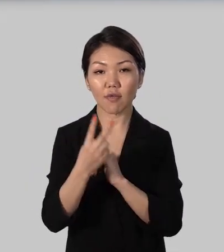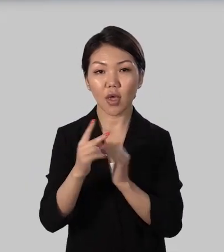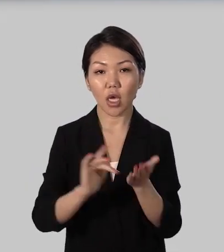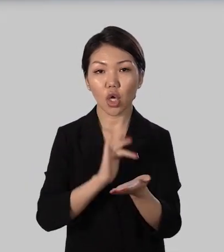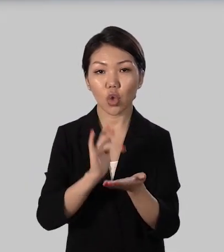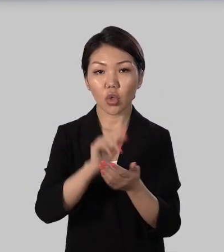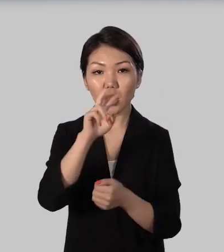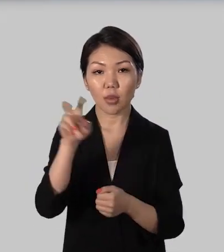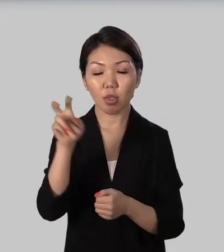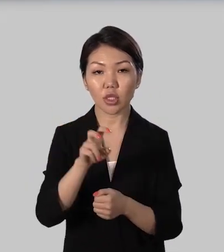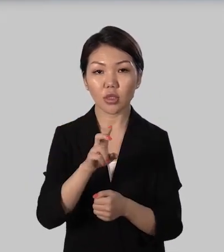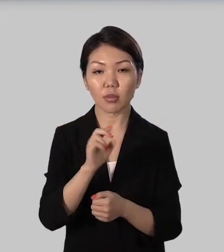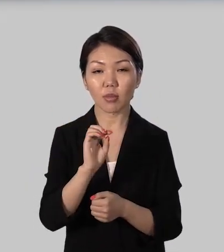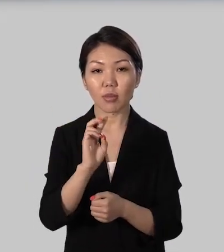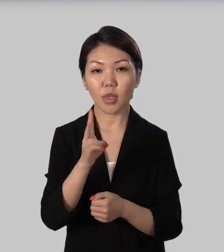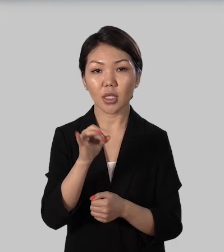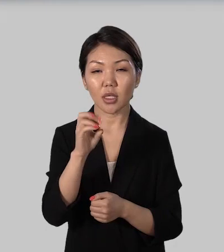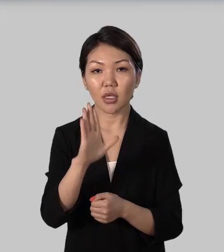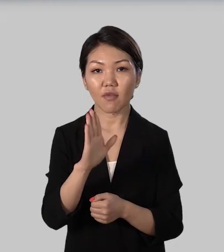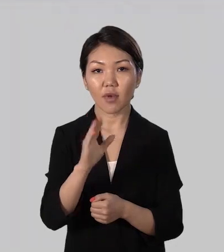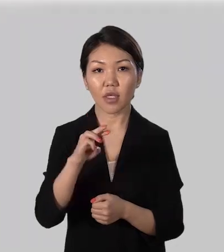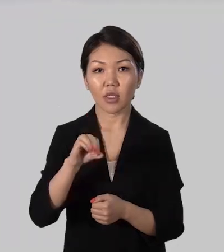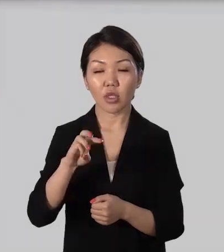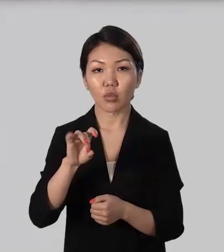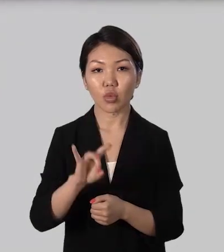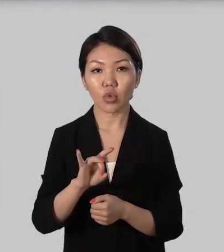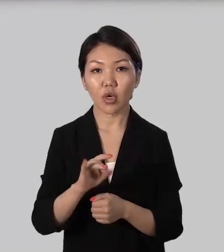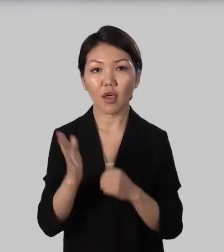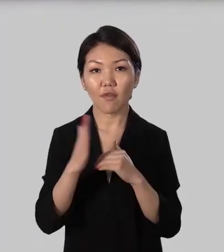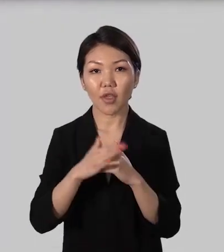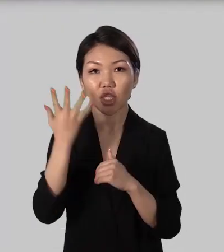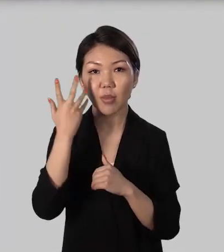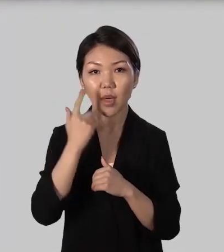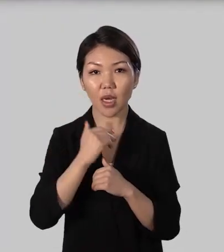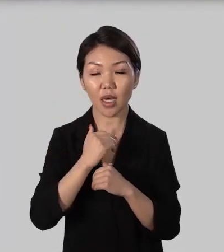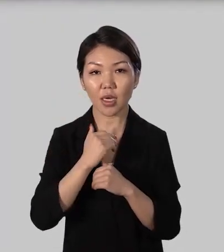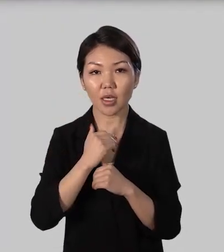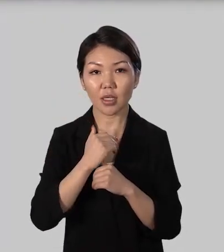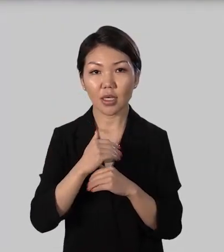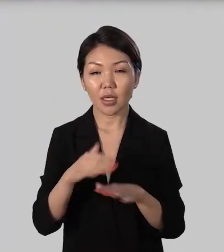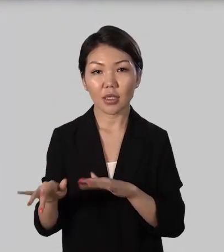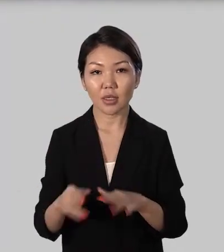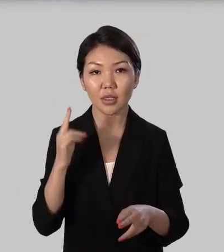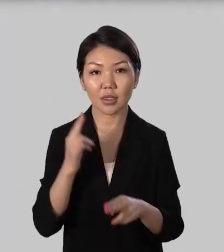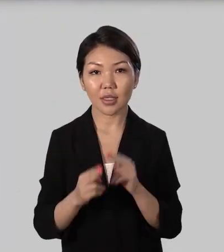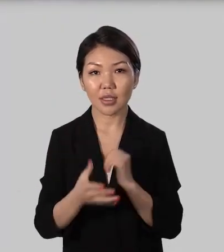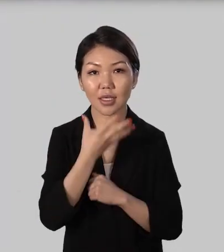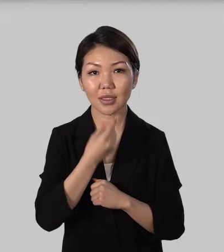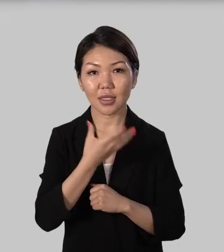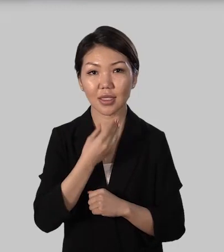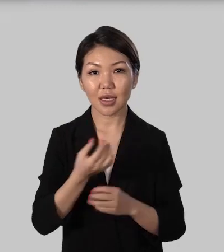города бишкека бакиев тимур вечер когда я сделаю покончено дед